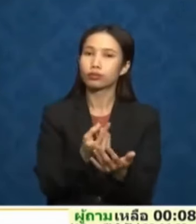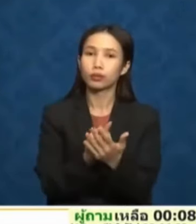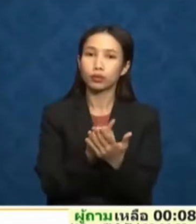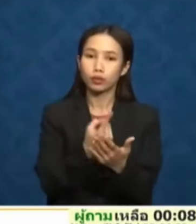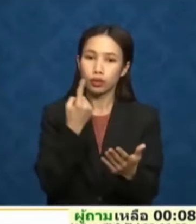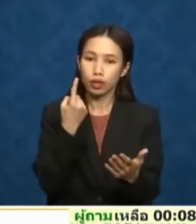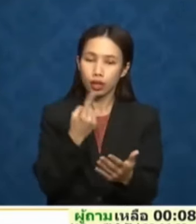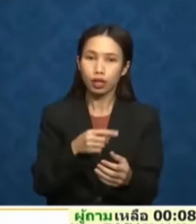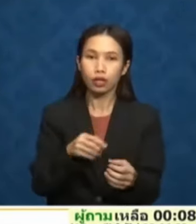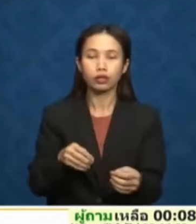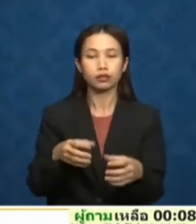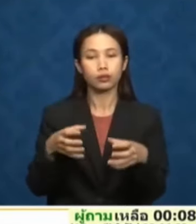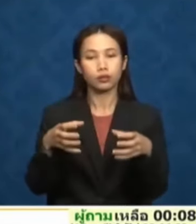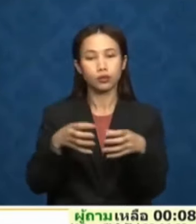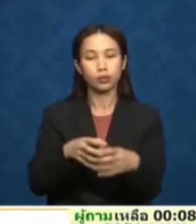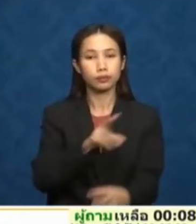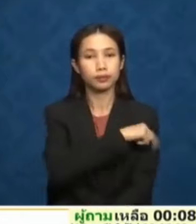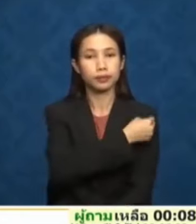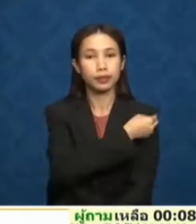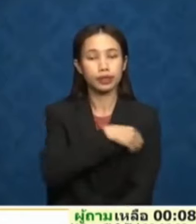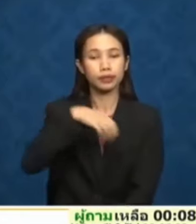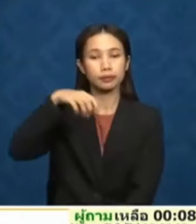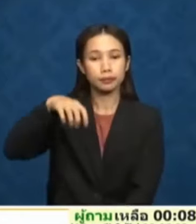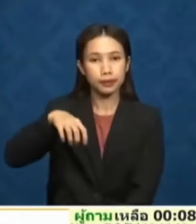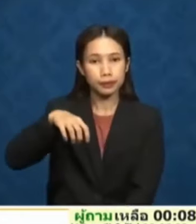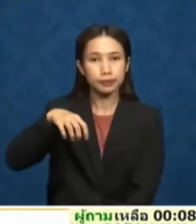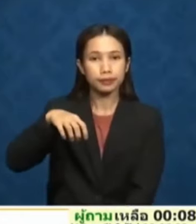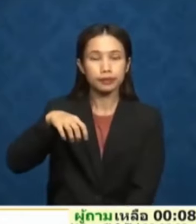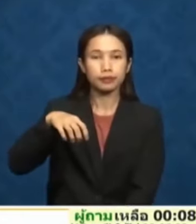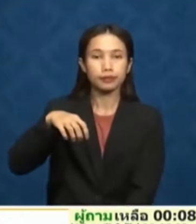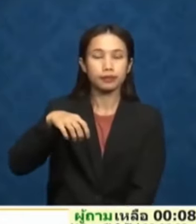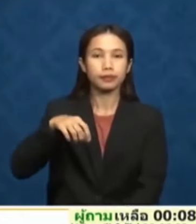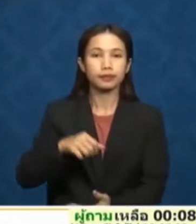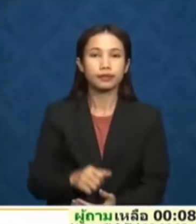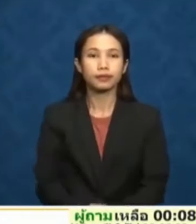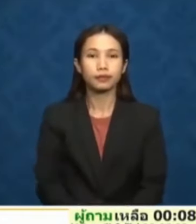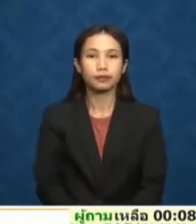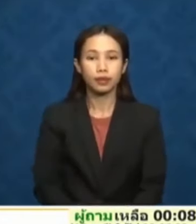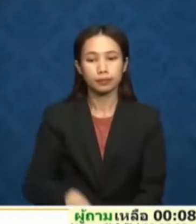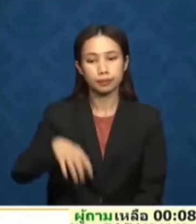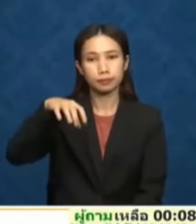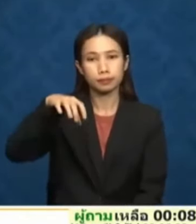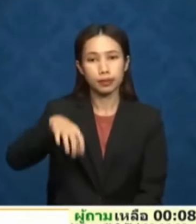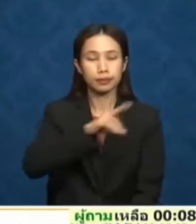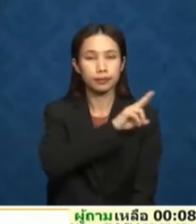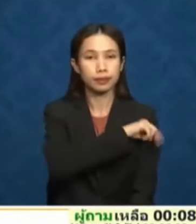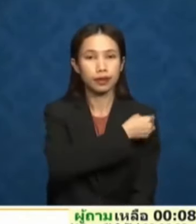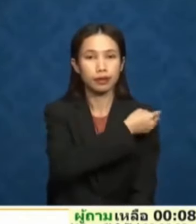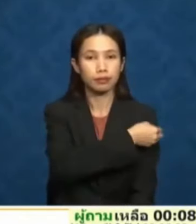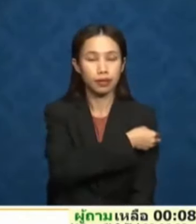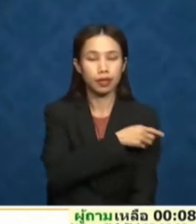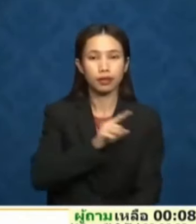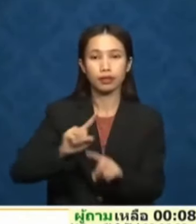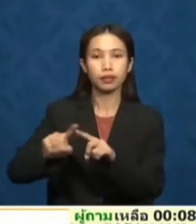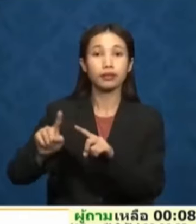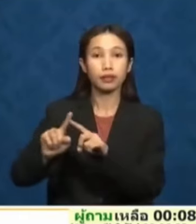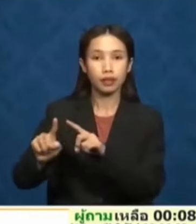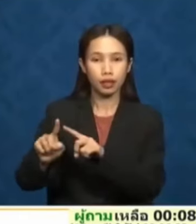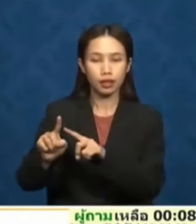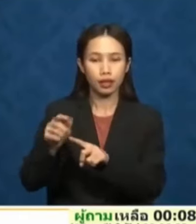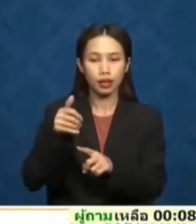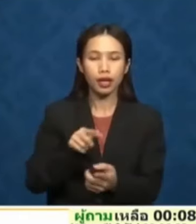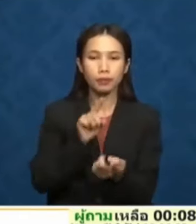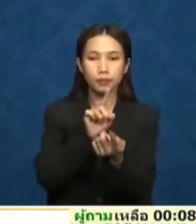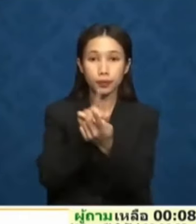ของคลินิกอบอุ่นนะครับกลุ่มสถาบันการแพทย์ที่เราเรียกว่าย hnetเเข้ามา